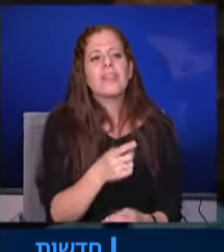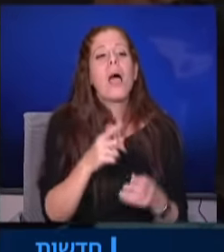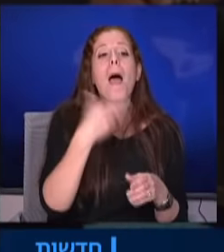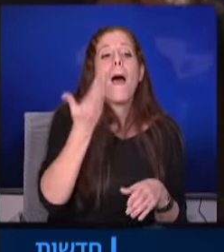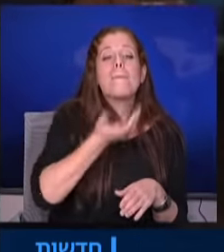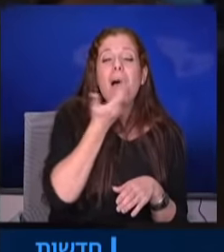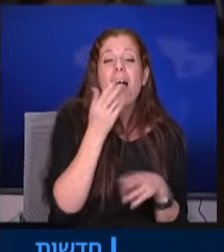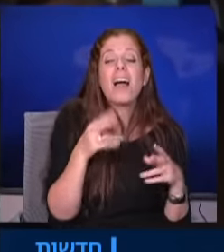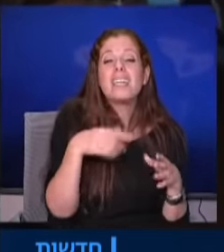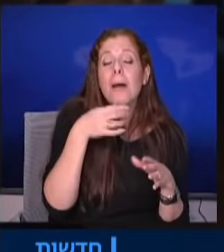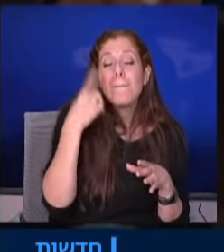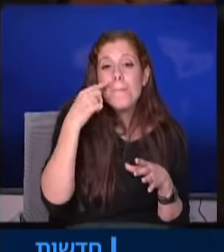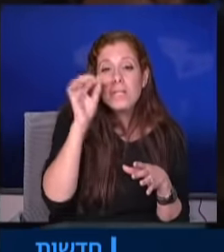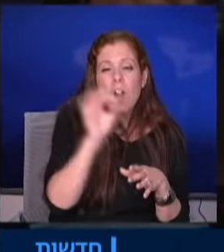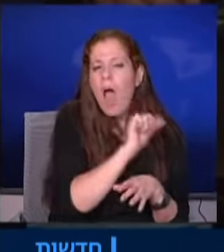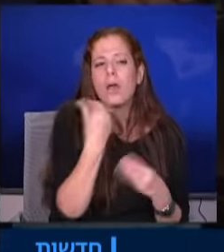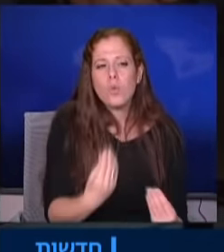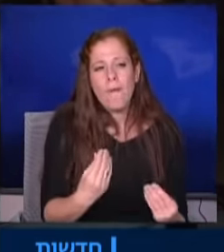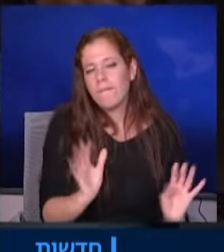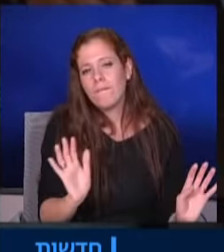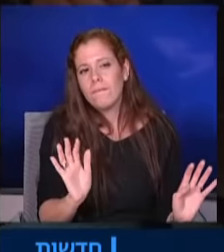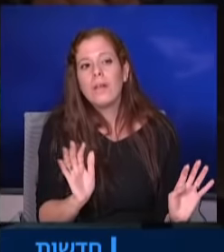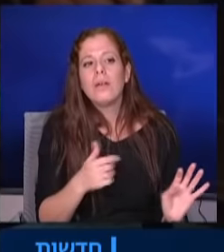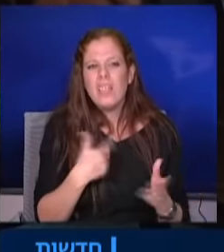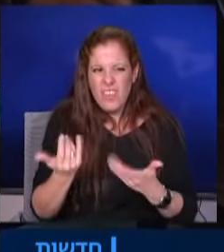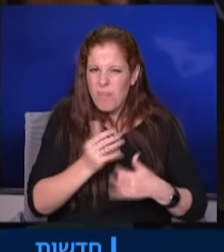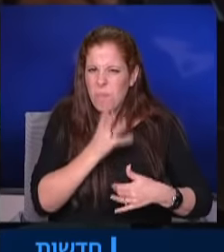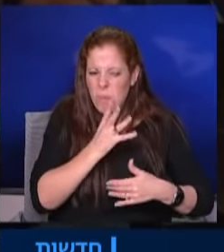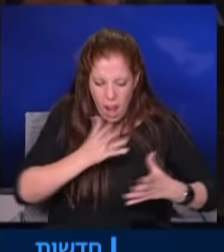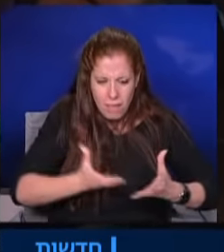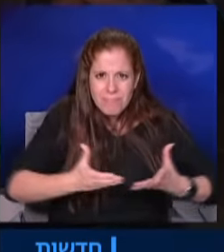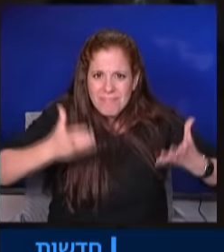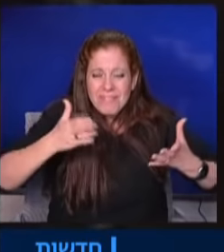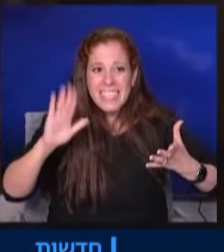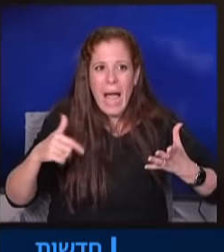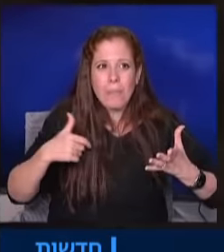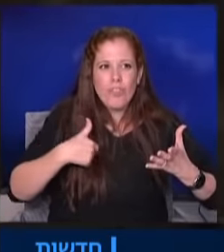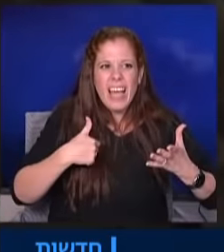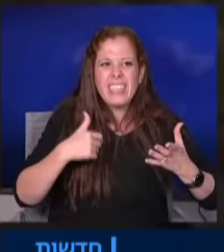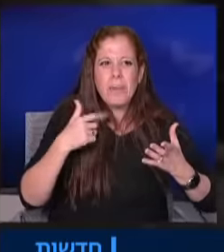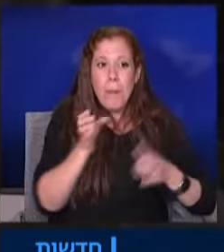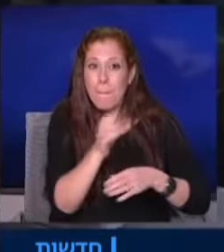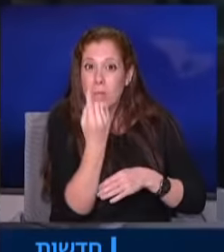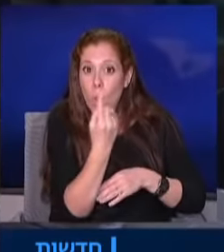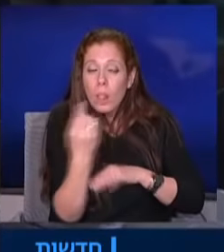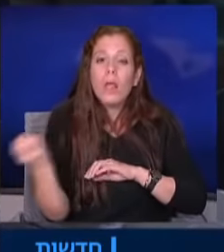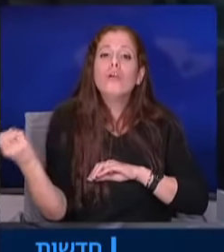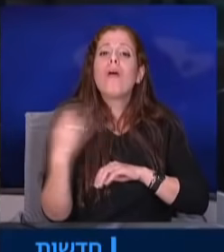שאני אהבתי. היא נותנת לי כאילו... shit loads. Even when I was in quarantine in the hotel, they dropped it off for